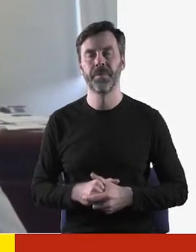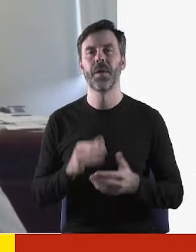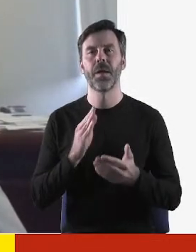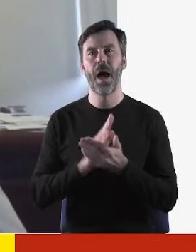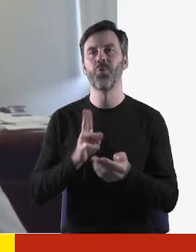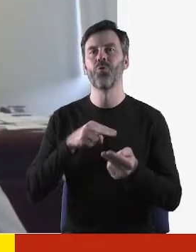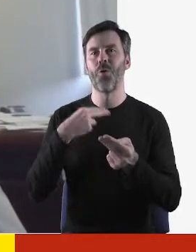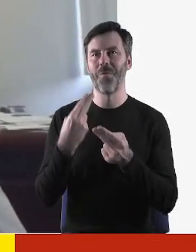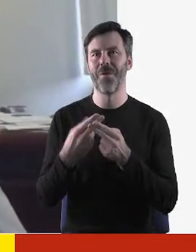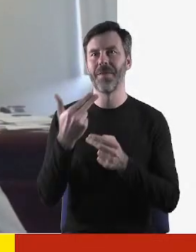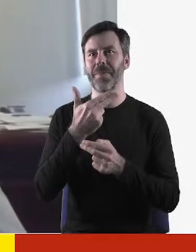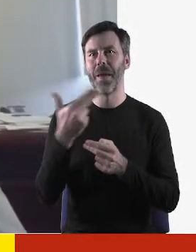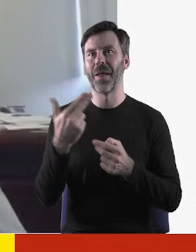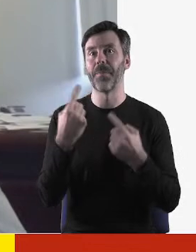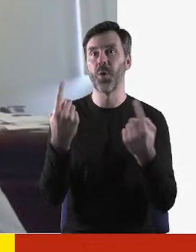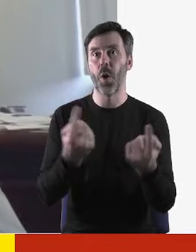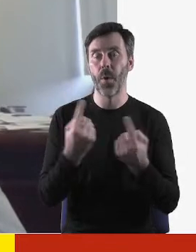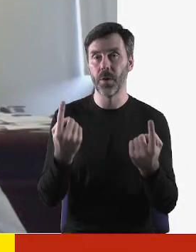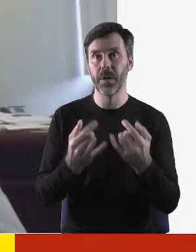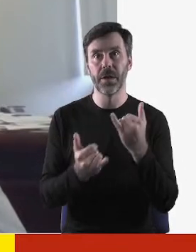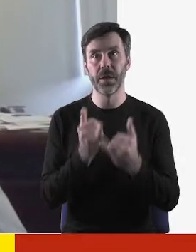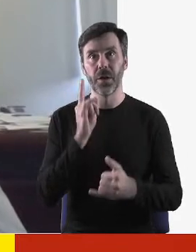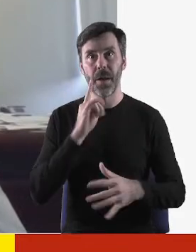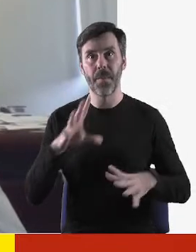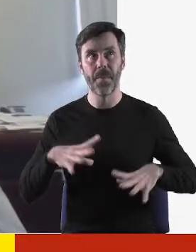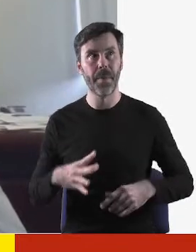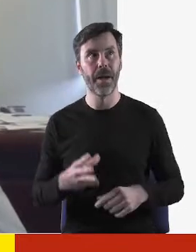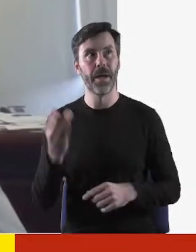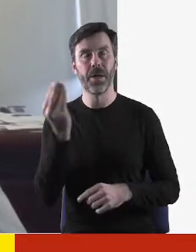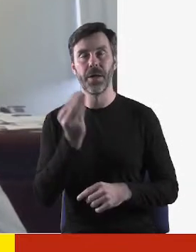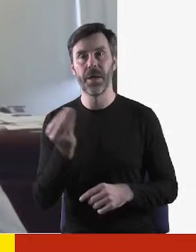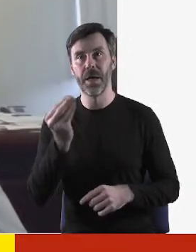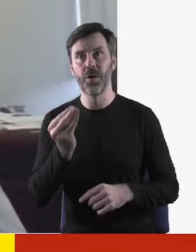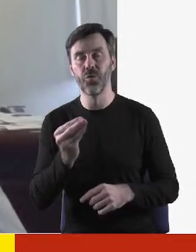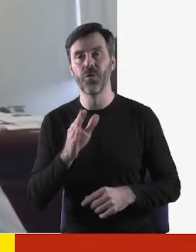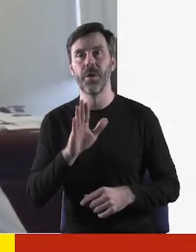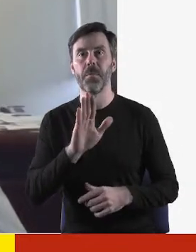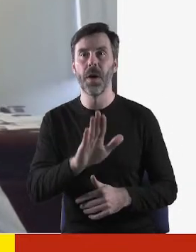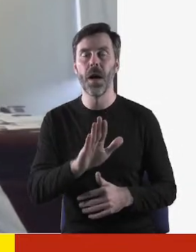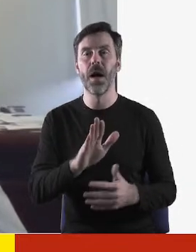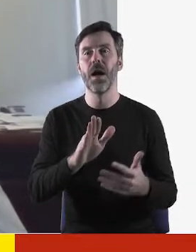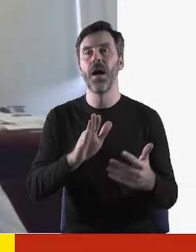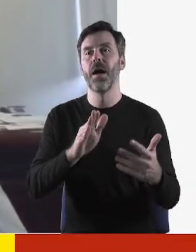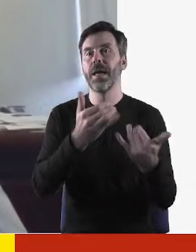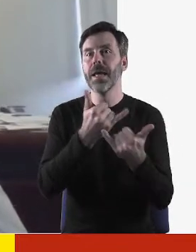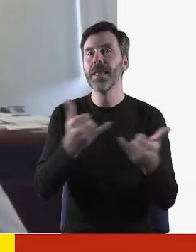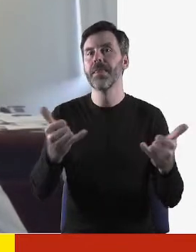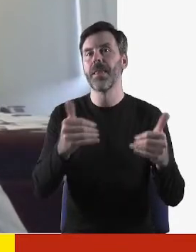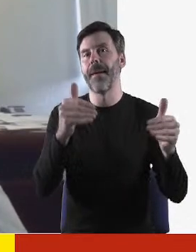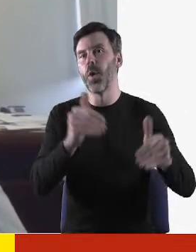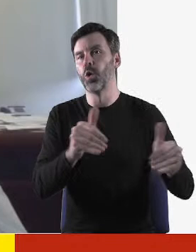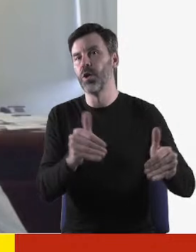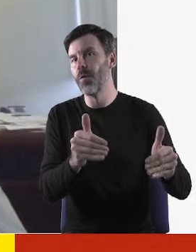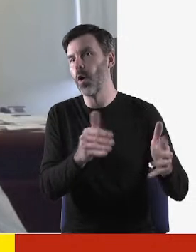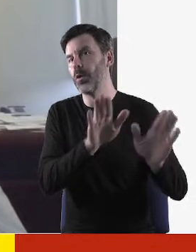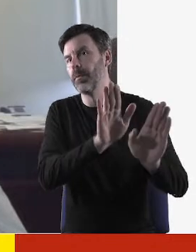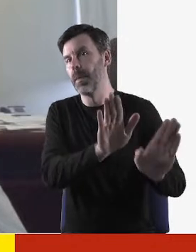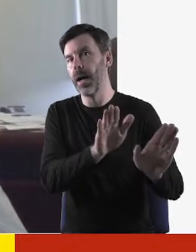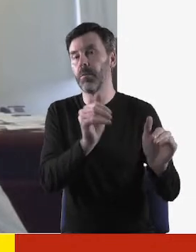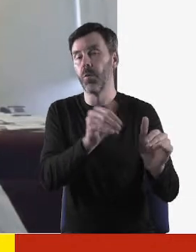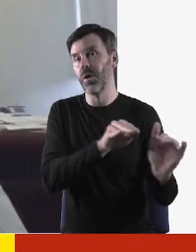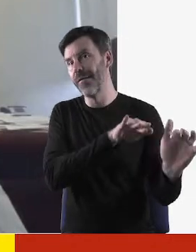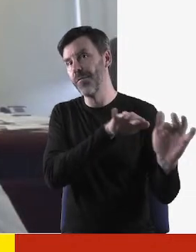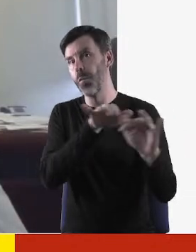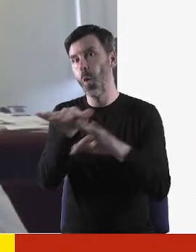Już oczywiście nie mówię, jeżeli pan ma tutaj jakieś możliwości na jakieś periodyki wpłynąć, żeby tam też